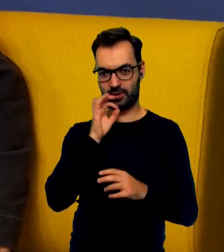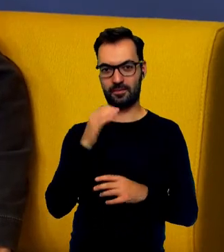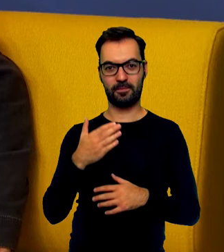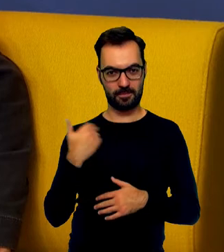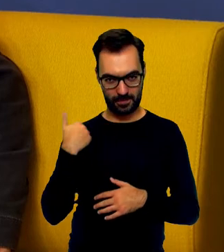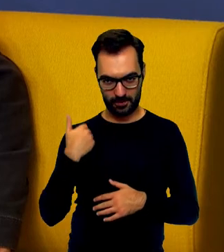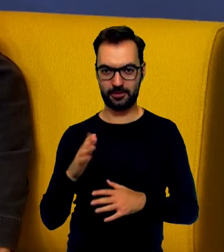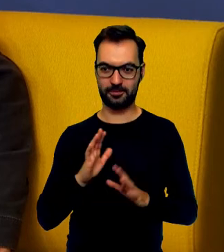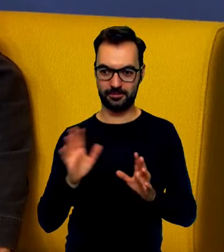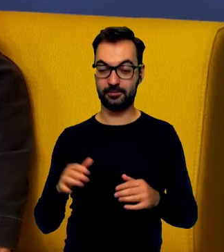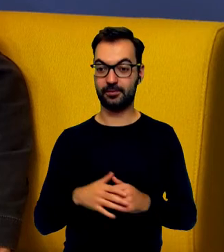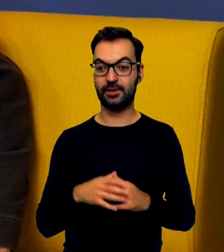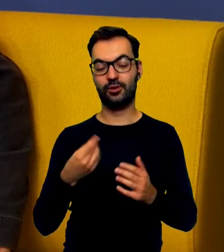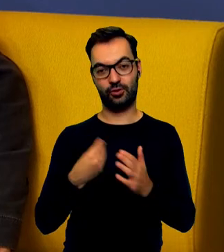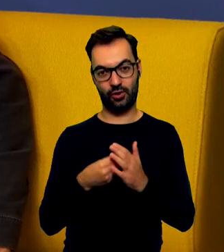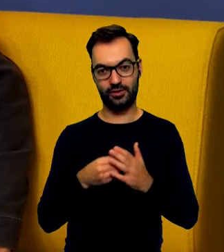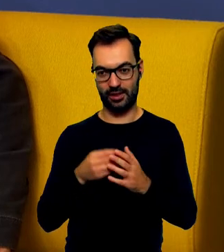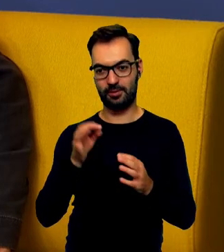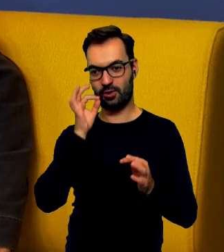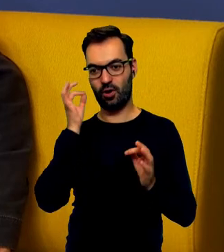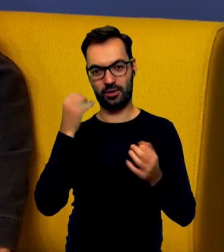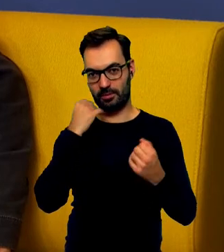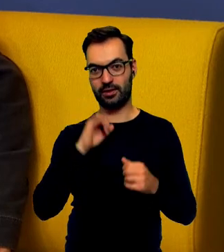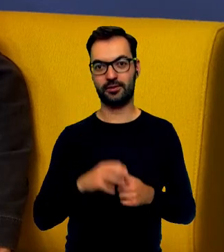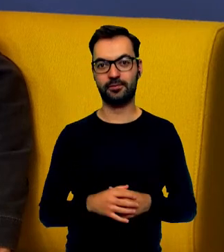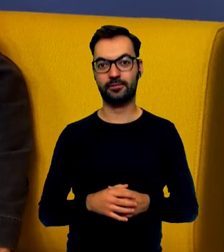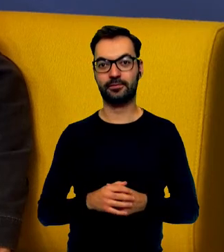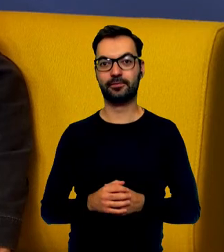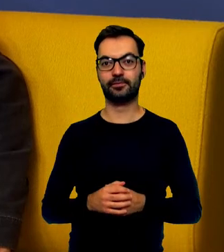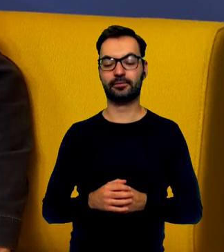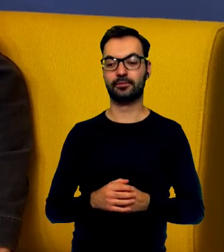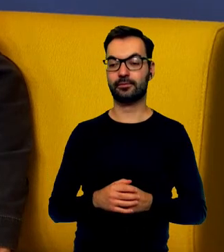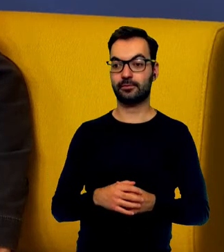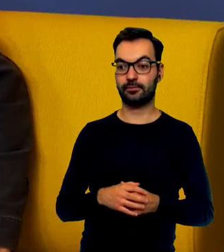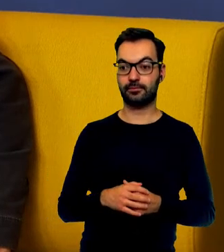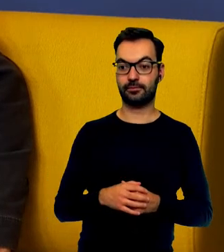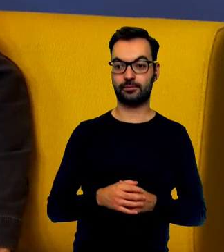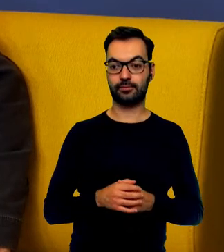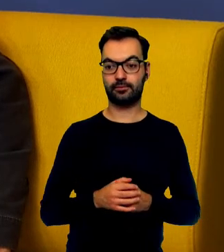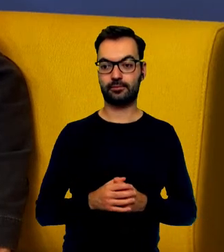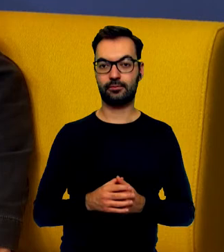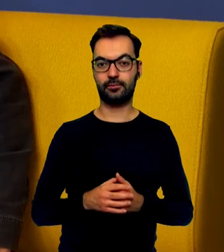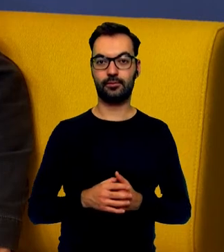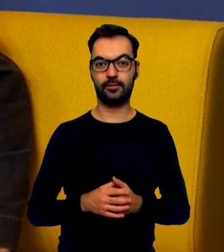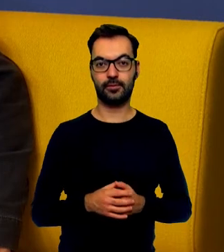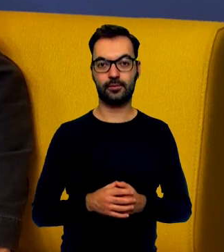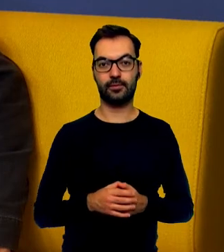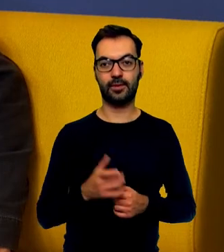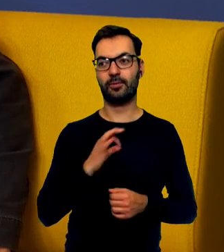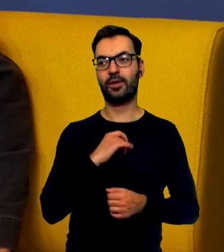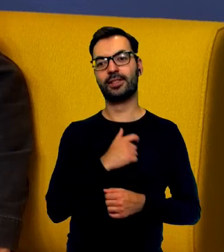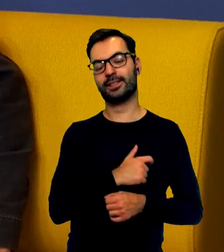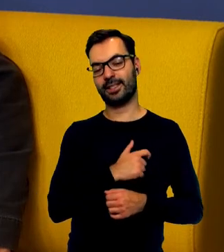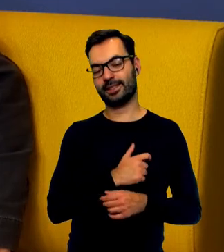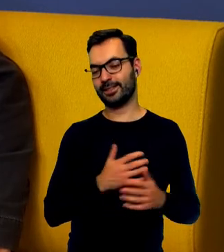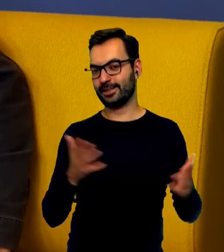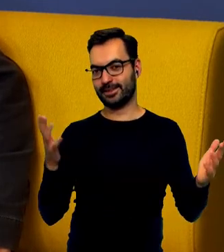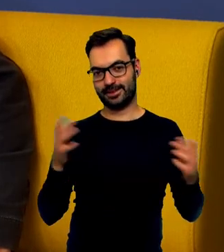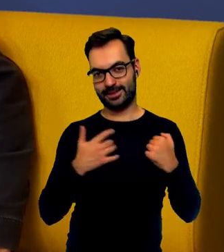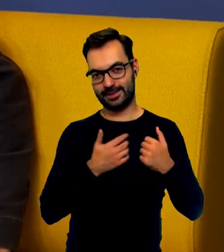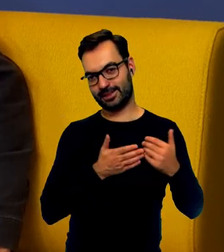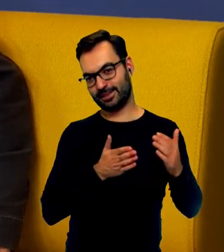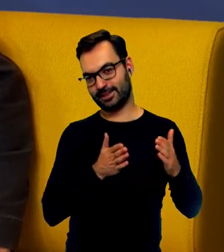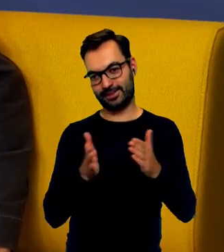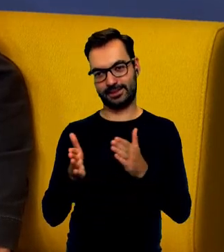kotami i cenię te istoty niezwykle, oczywiście również. Natomiast no, moje serce jest